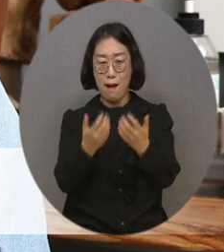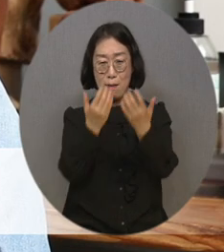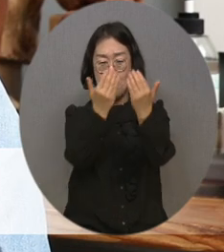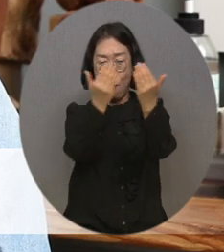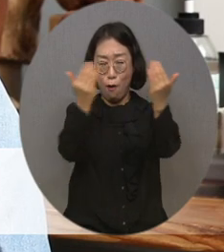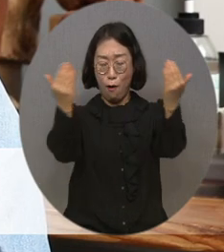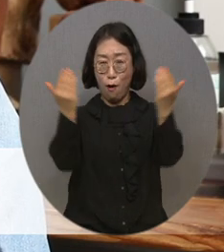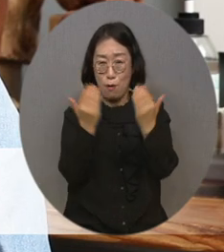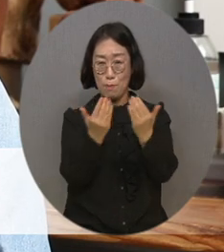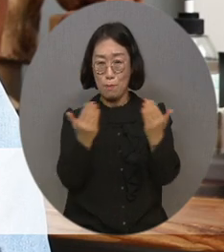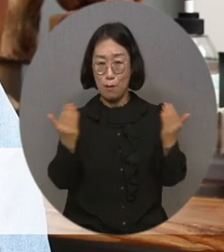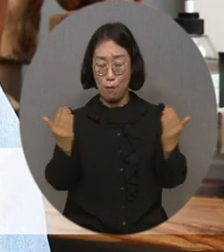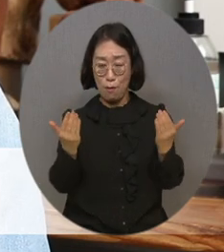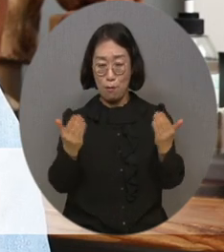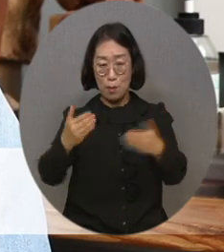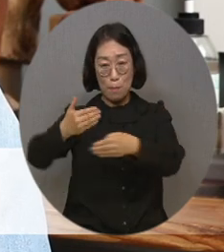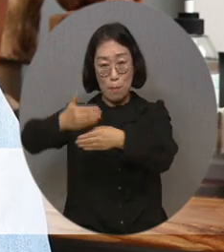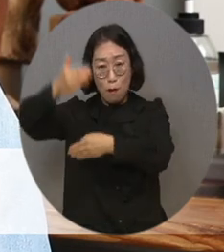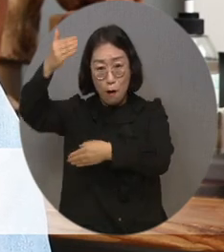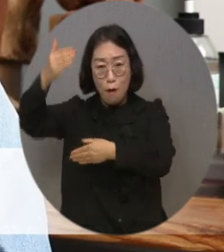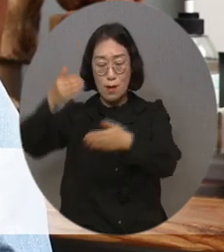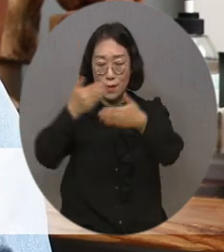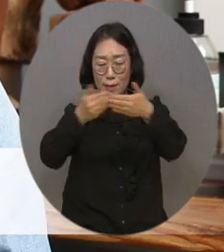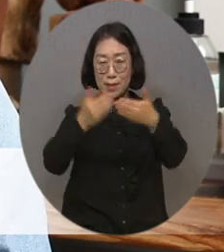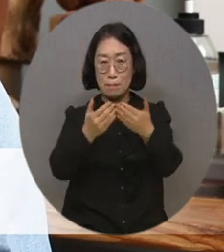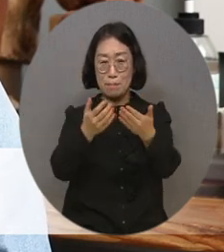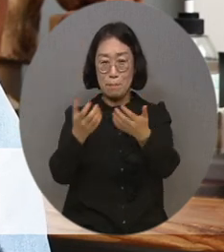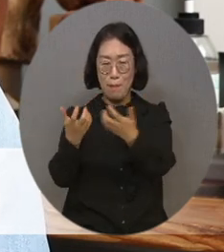벽면이고 공간들이 드로잉